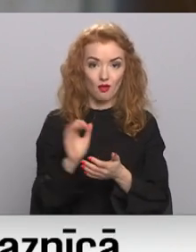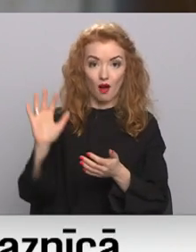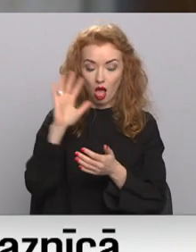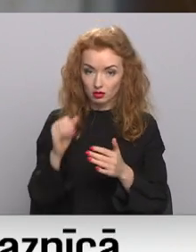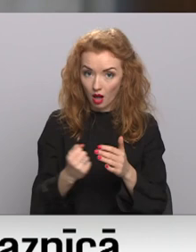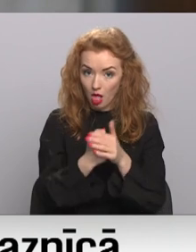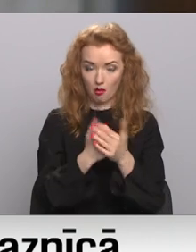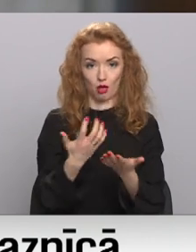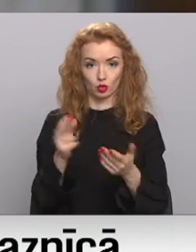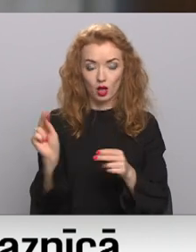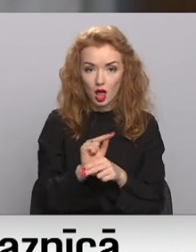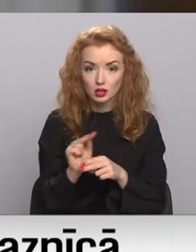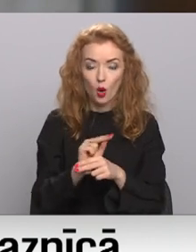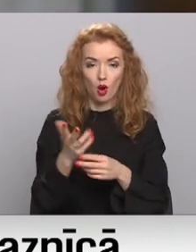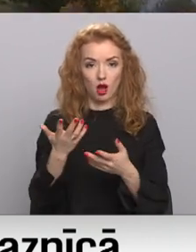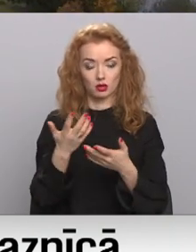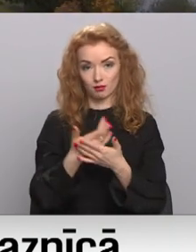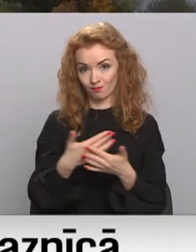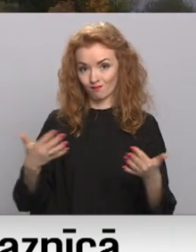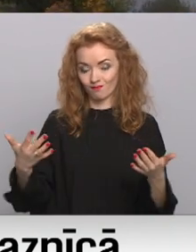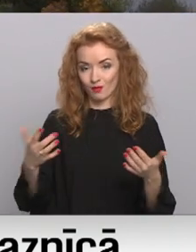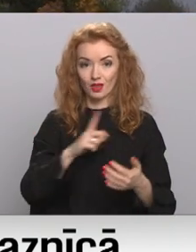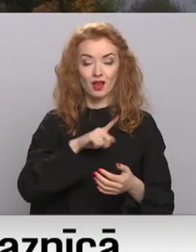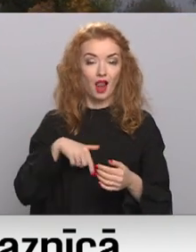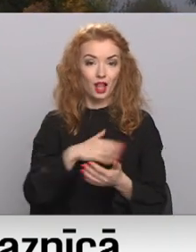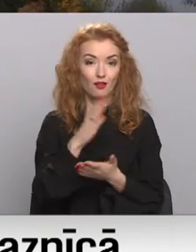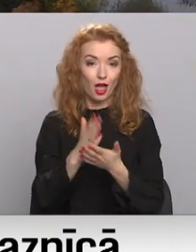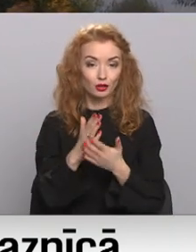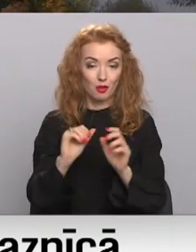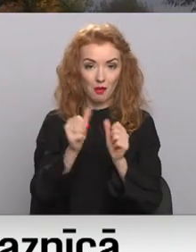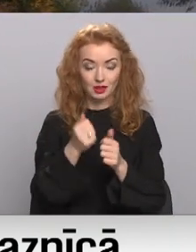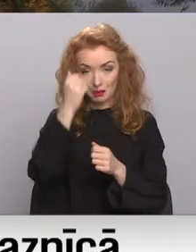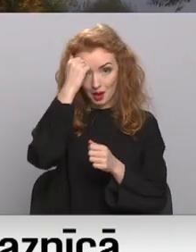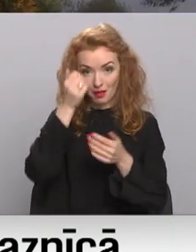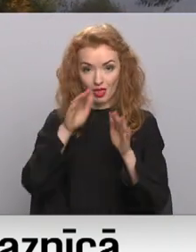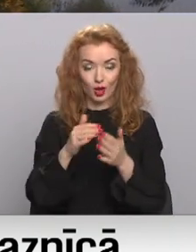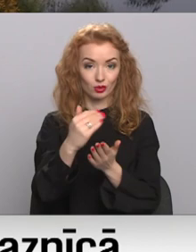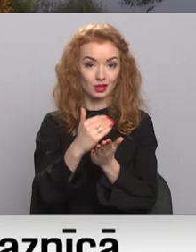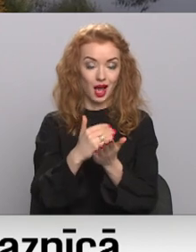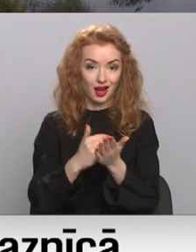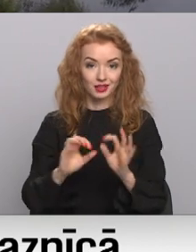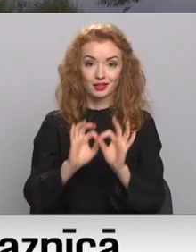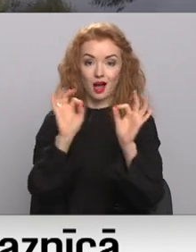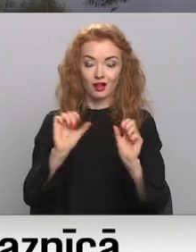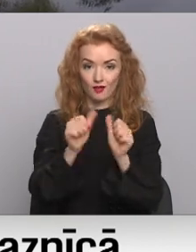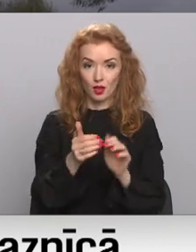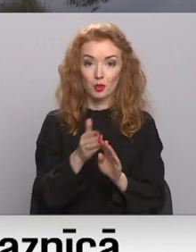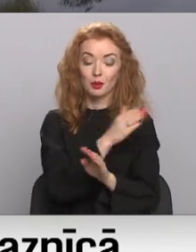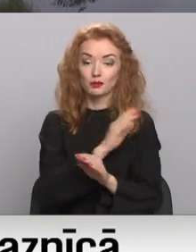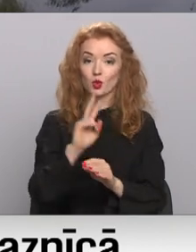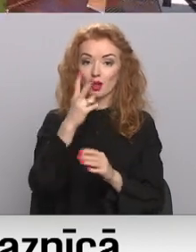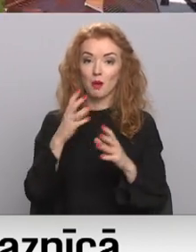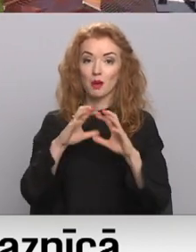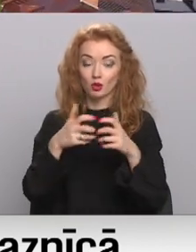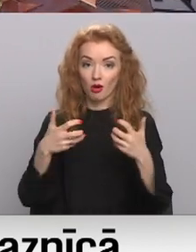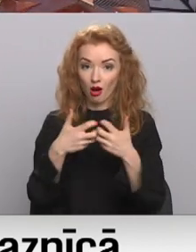atbalstu, restaurācijām, remontiem un tam līdzīgi. Latvijā esošo mākslas pieminekļu saraksts ir sākts veidot jau pirms otrā pasaules